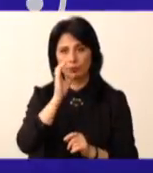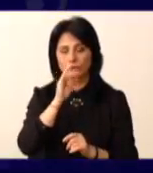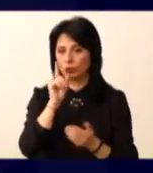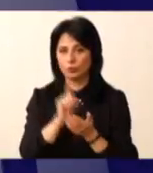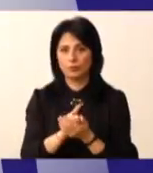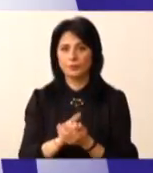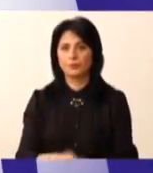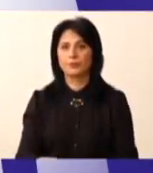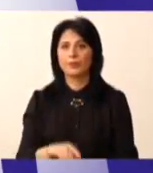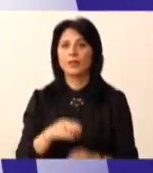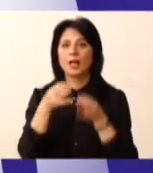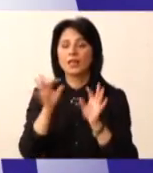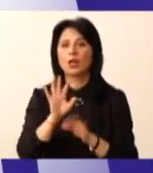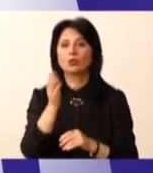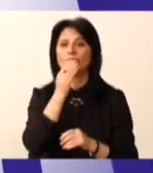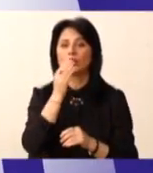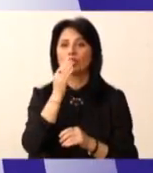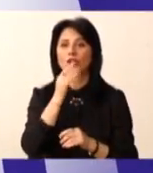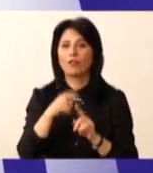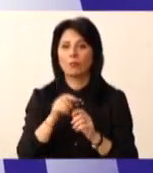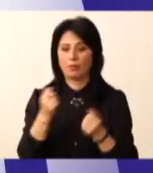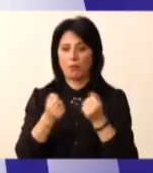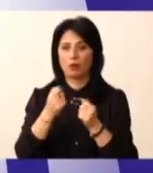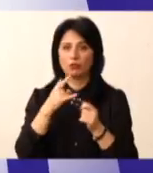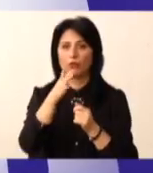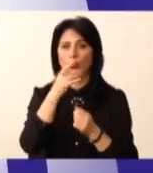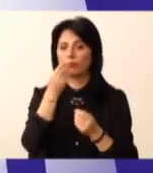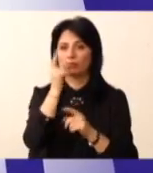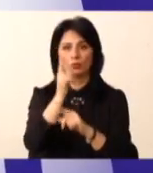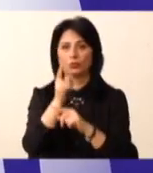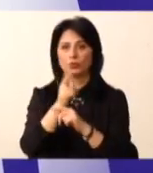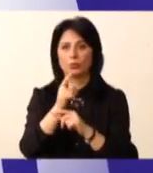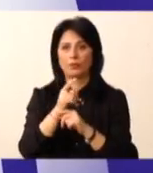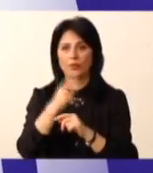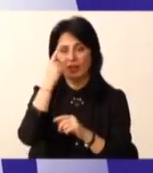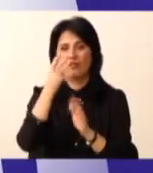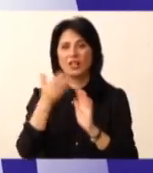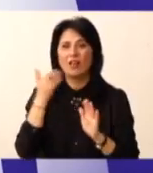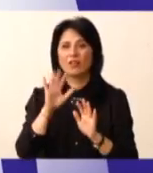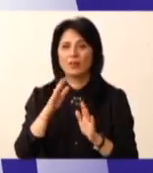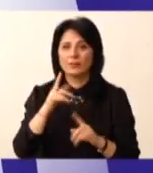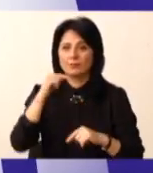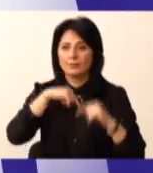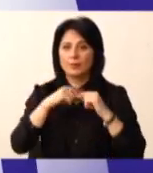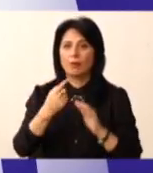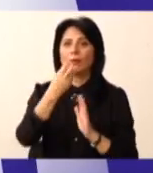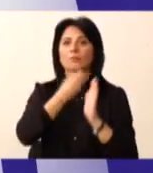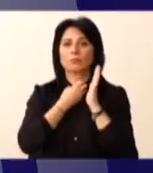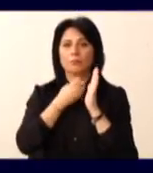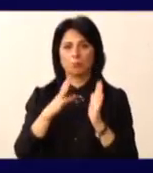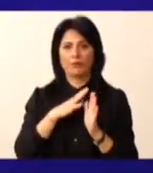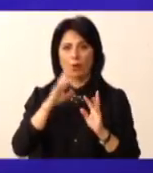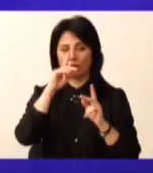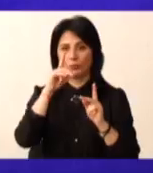დალიეთ წყალი. დაუშვებელია ჭამასმა მოძრავ ავტომობილში, იმისთვის რომ თავიდან ავიცილოთ უცხო სხეულის სასუნთქ